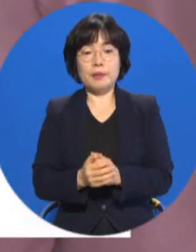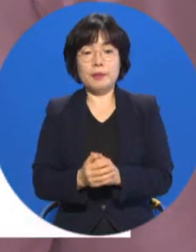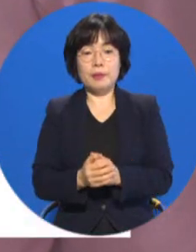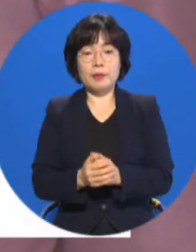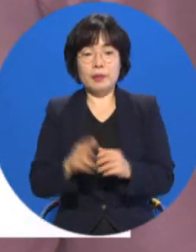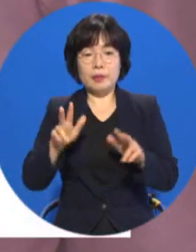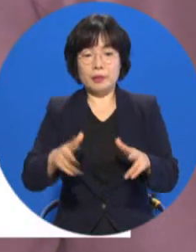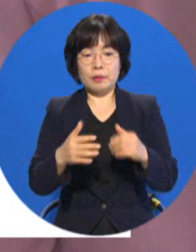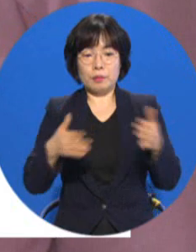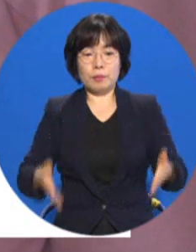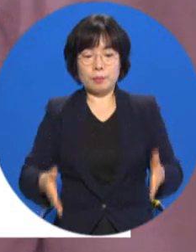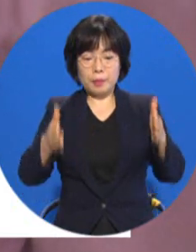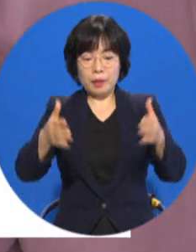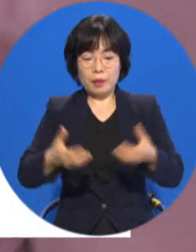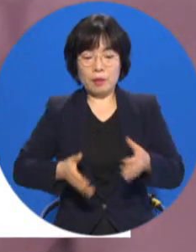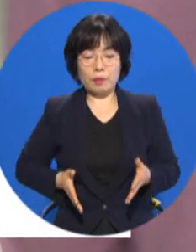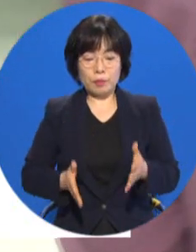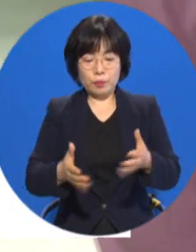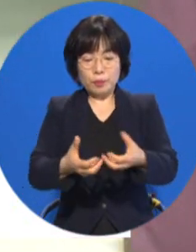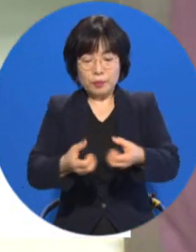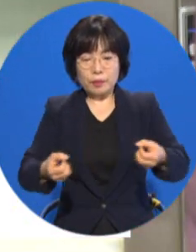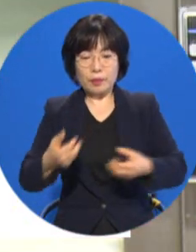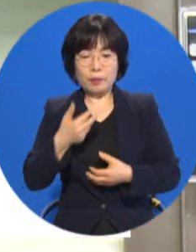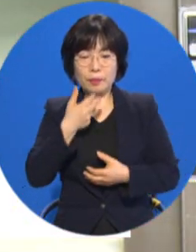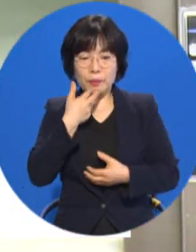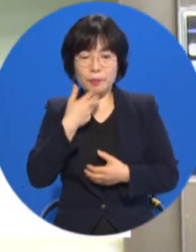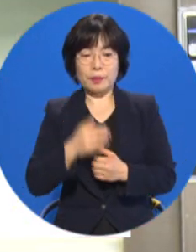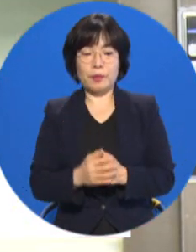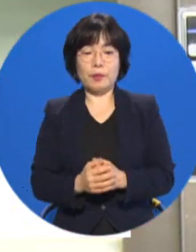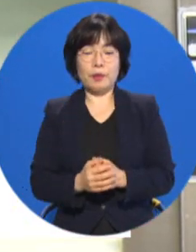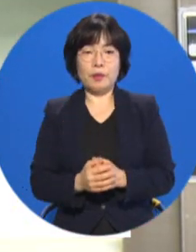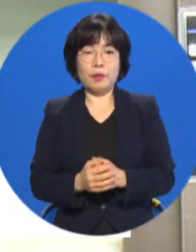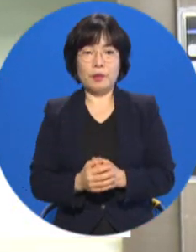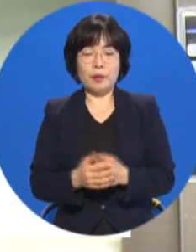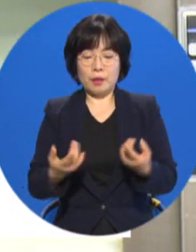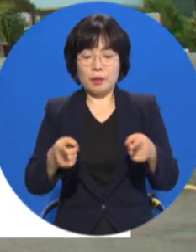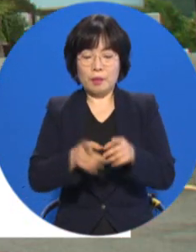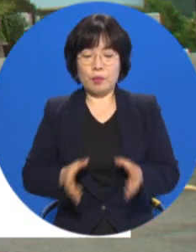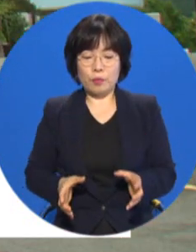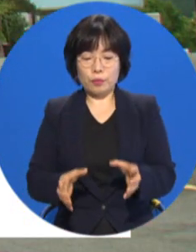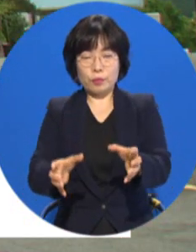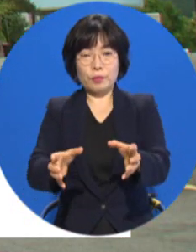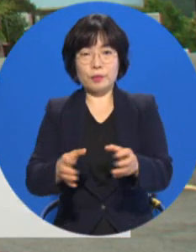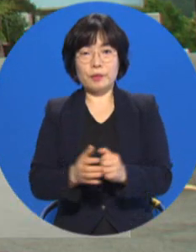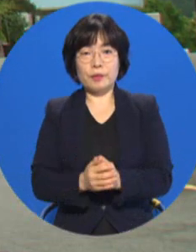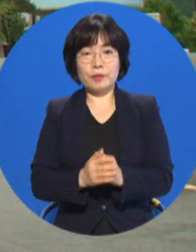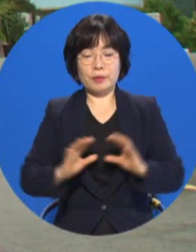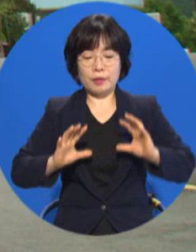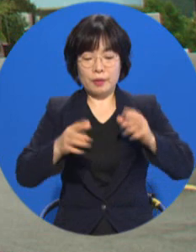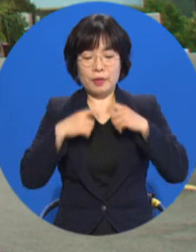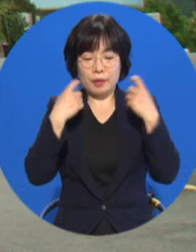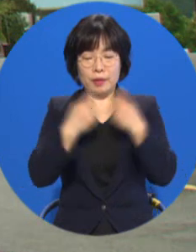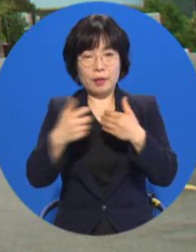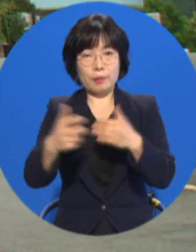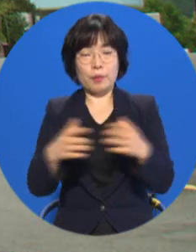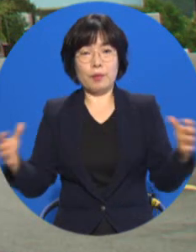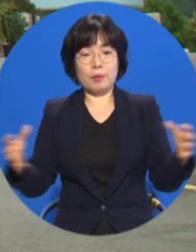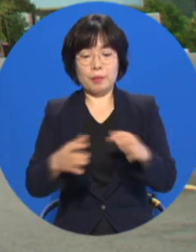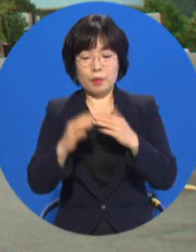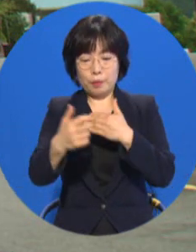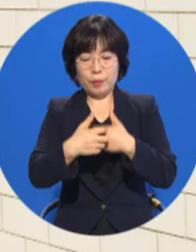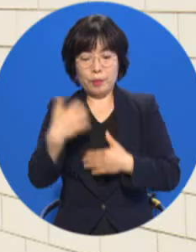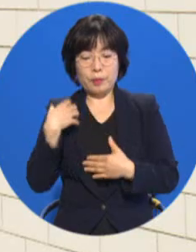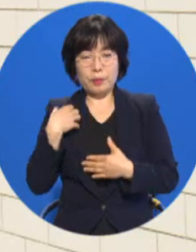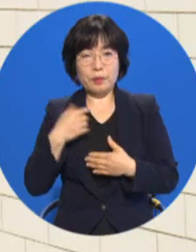현재 건물에서는 동선분리가 건물 구조상 할 수 없습니다. 국공립과 사립병원을 포함해